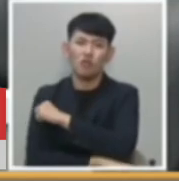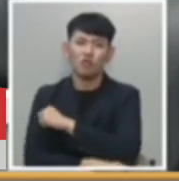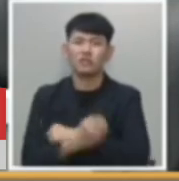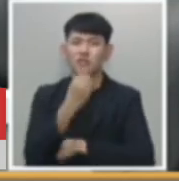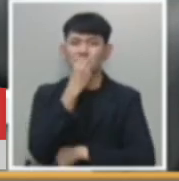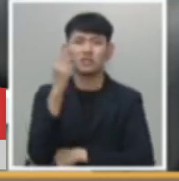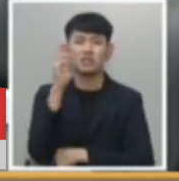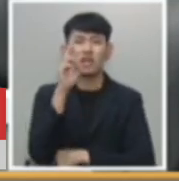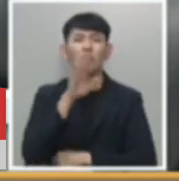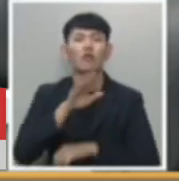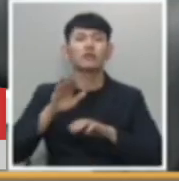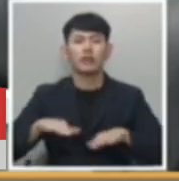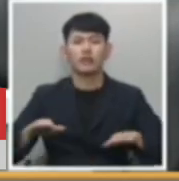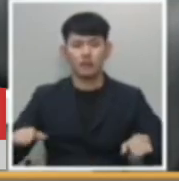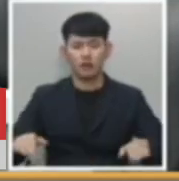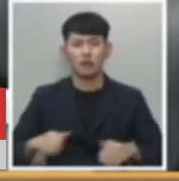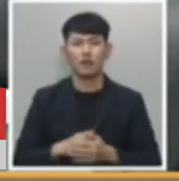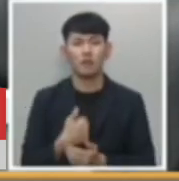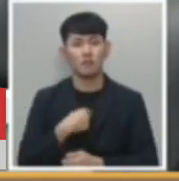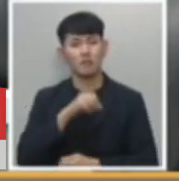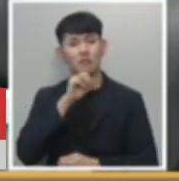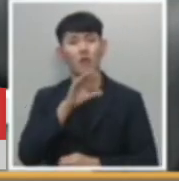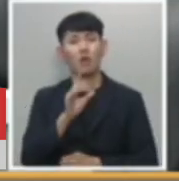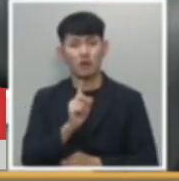ล้วก็บอกว่า